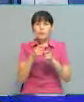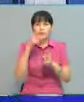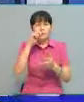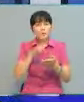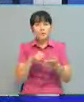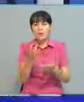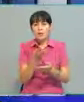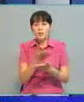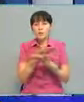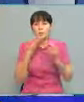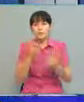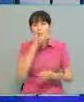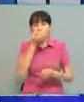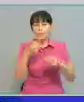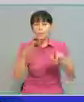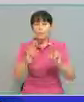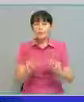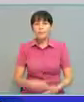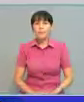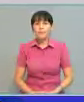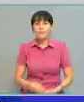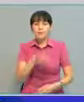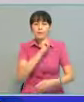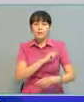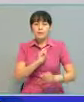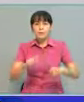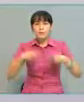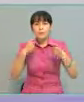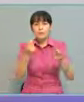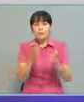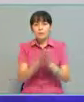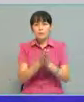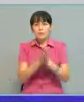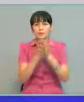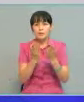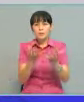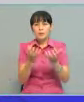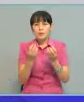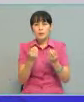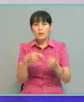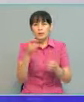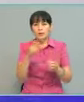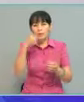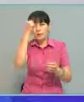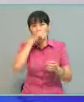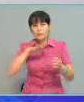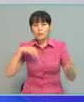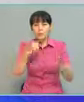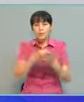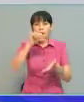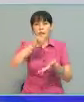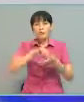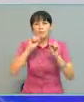қажеті жоқ дейді жауапты мамандар. Жұмыспен қамтудан жылдама алған үміткерлерге жылдың соңына дейін қатысуға мүмкіндігі